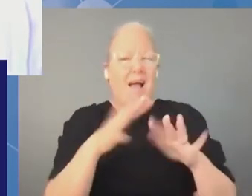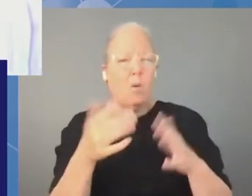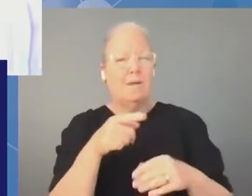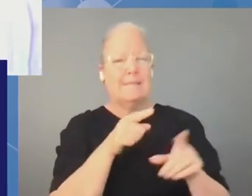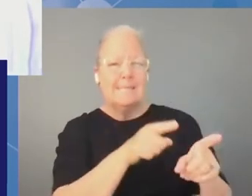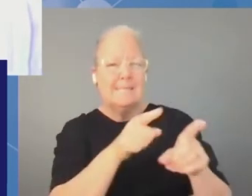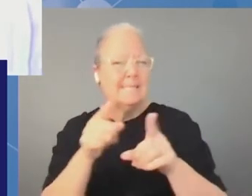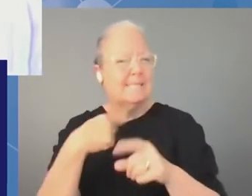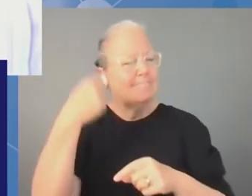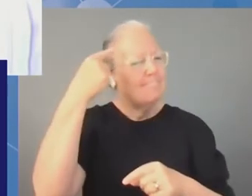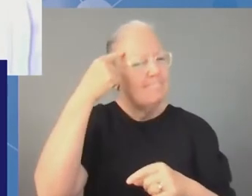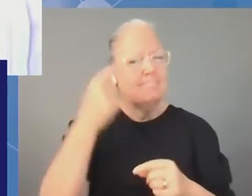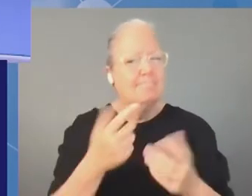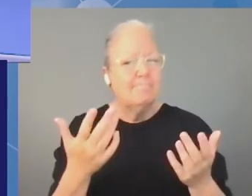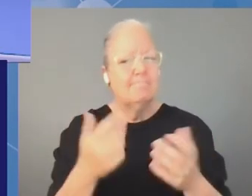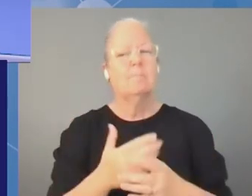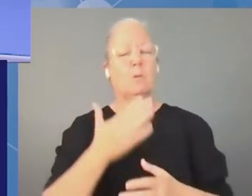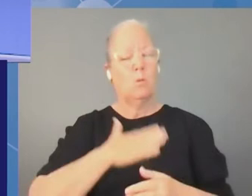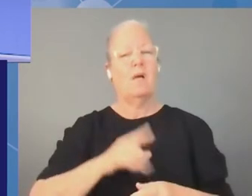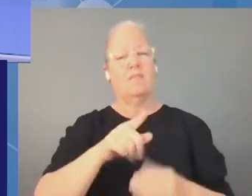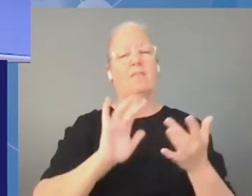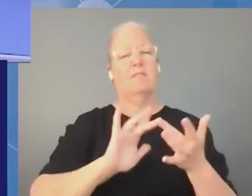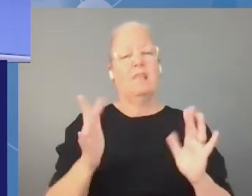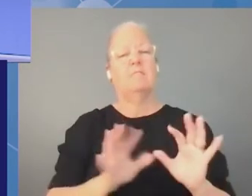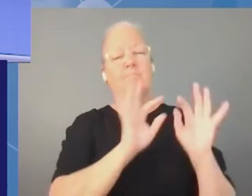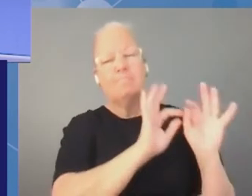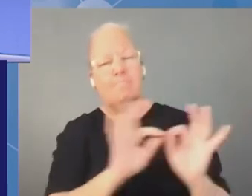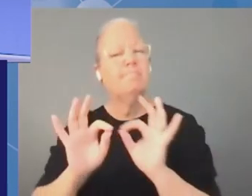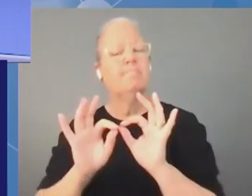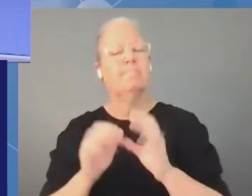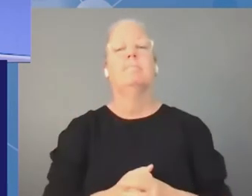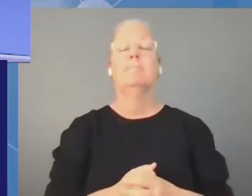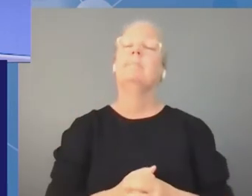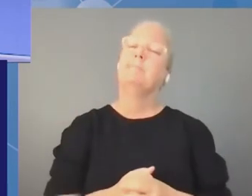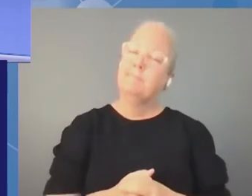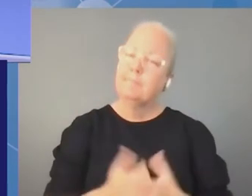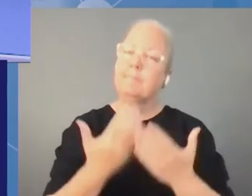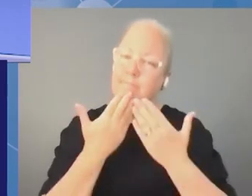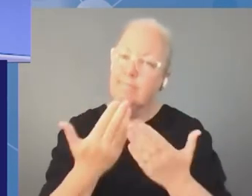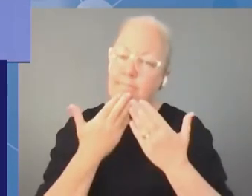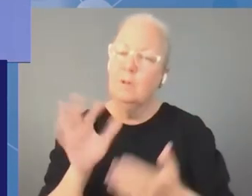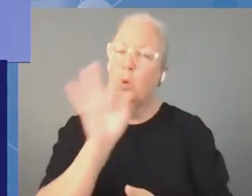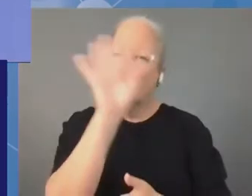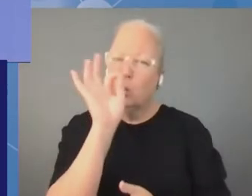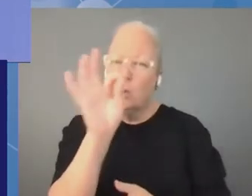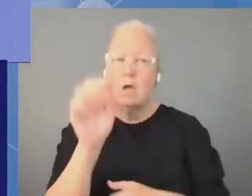我们能够减少在网络的侵害和攻击，能够减少。